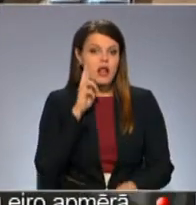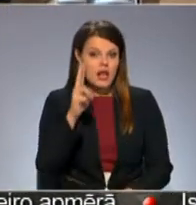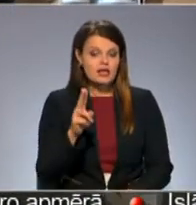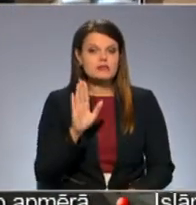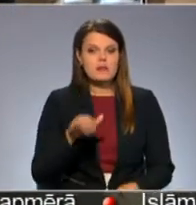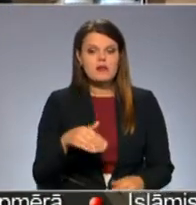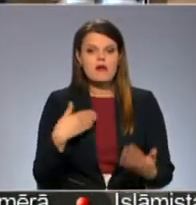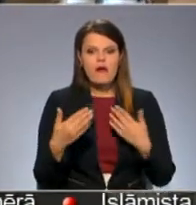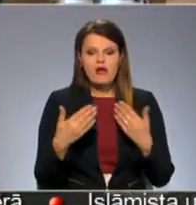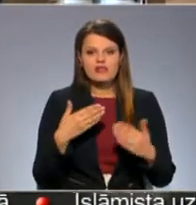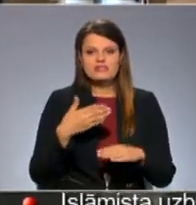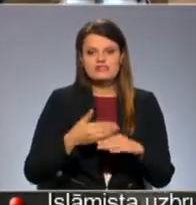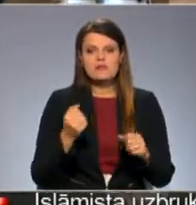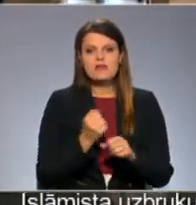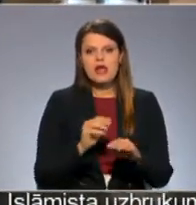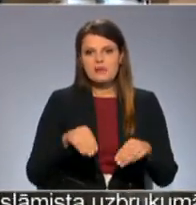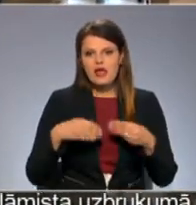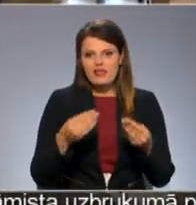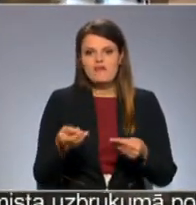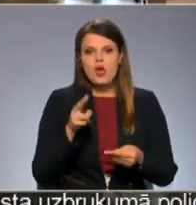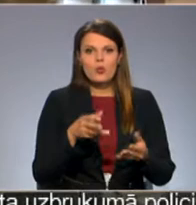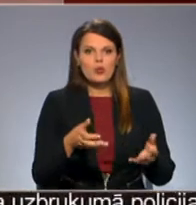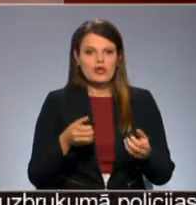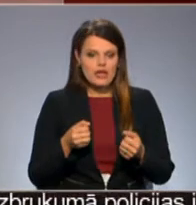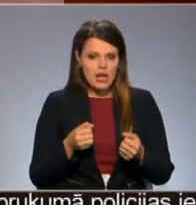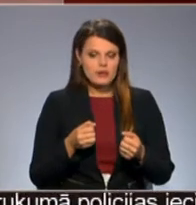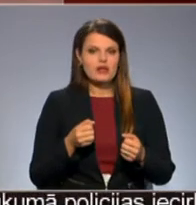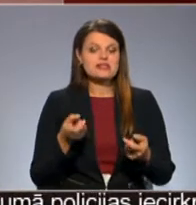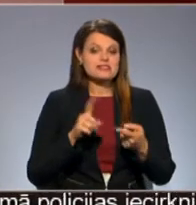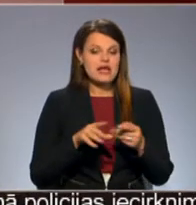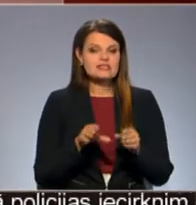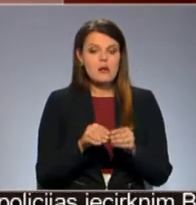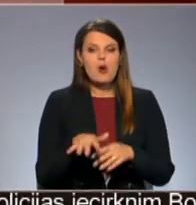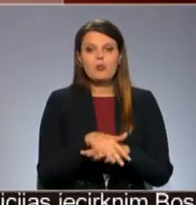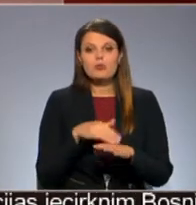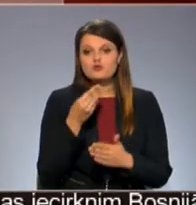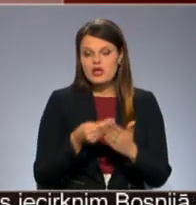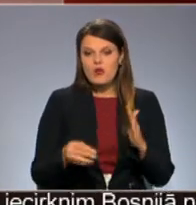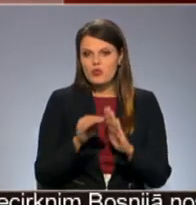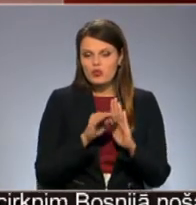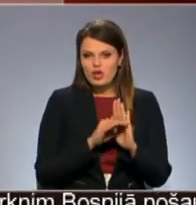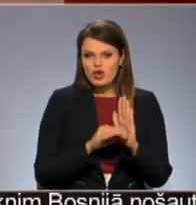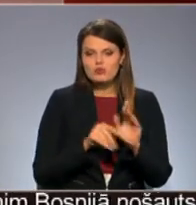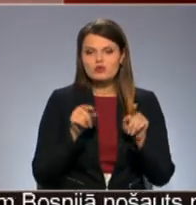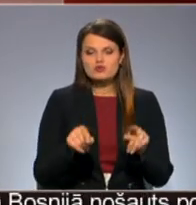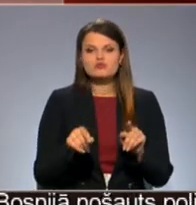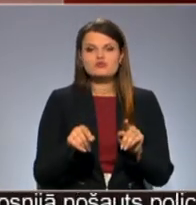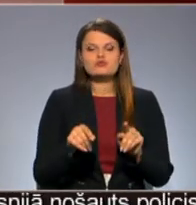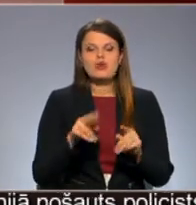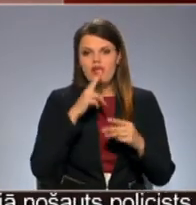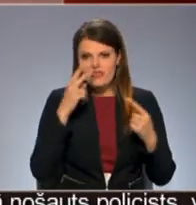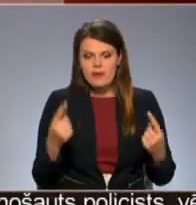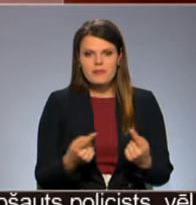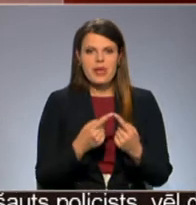par attiecībām starp darba devēju un ņēmēju. Saskaņā ar publisko iepirkumu likumu, šo likumu tātad